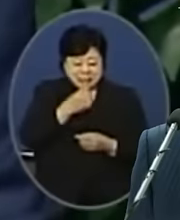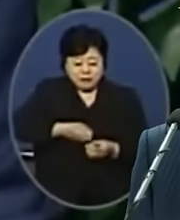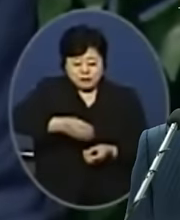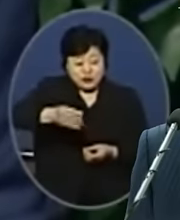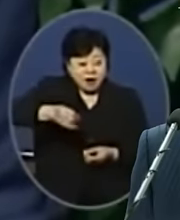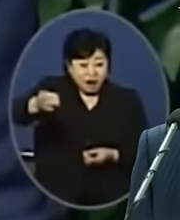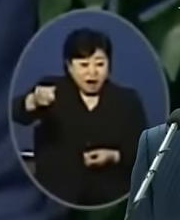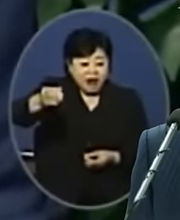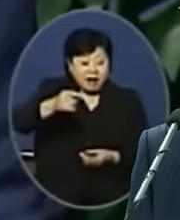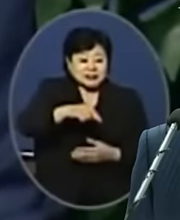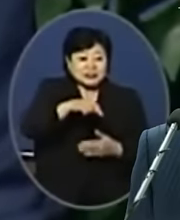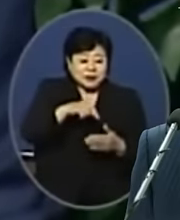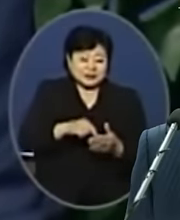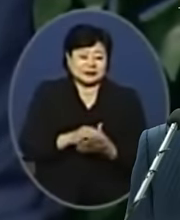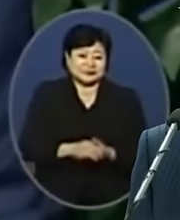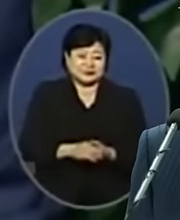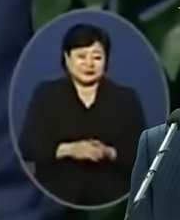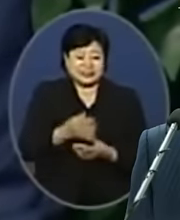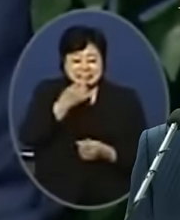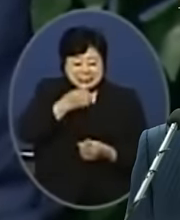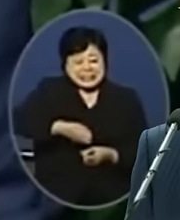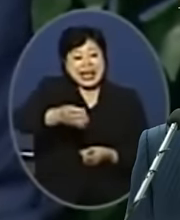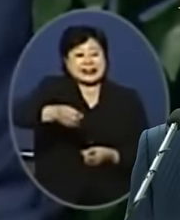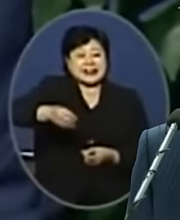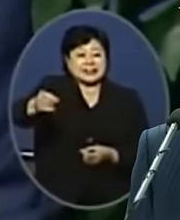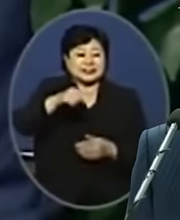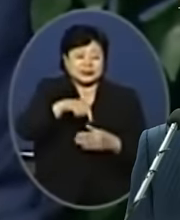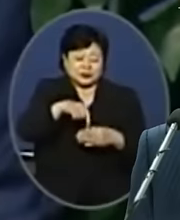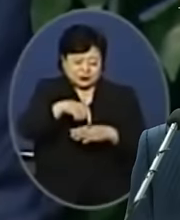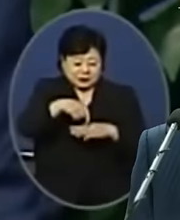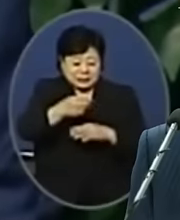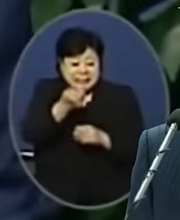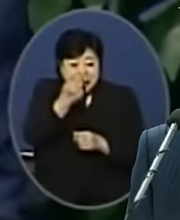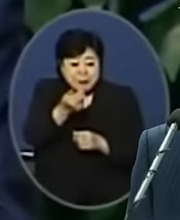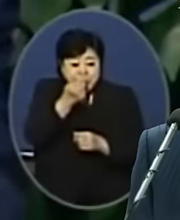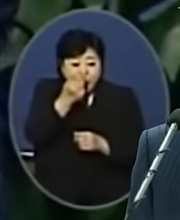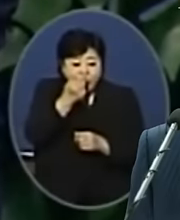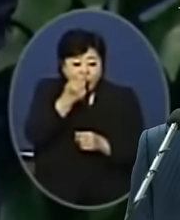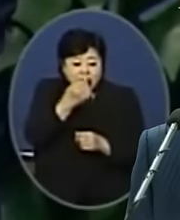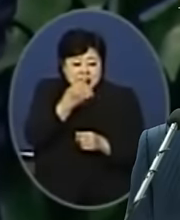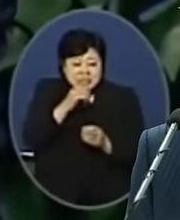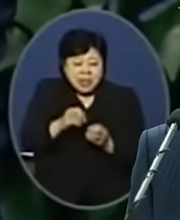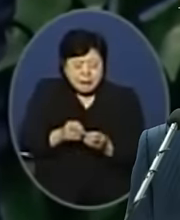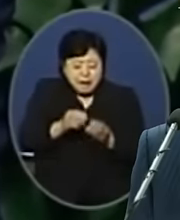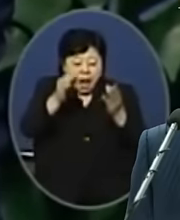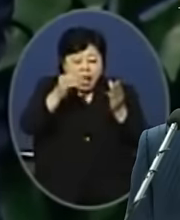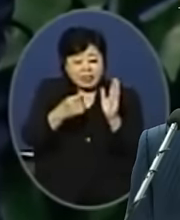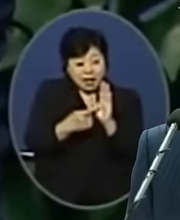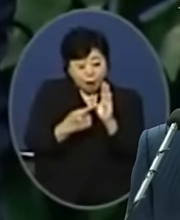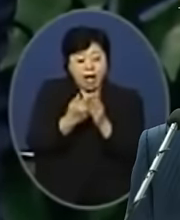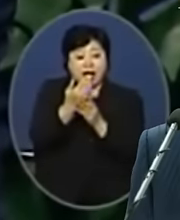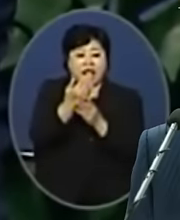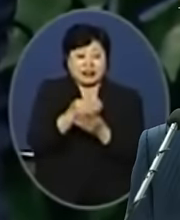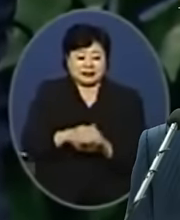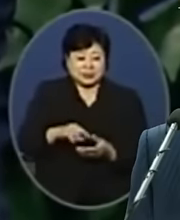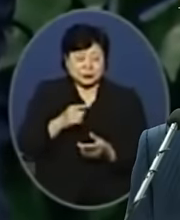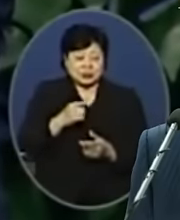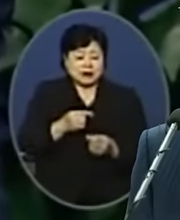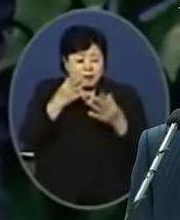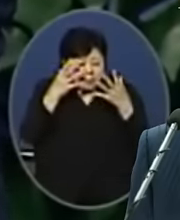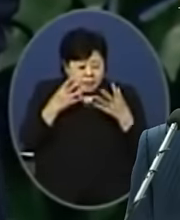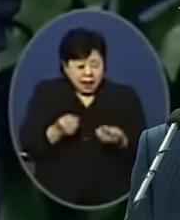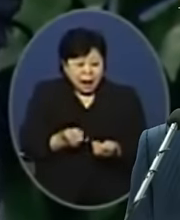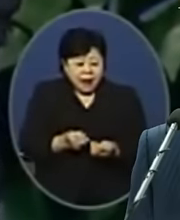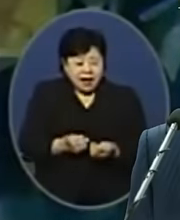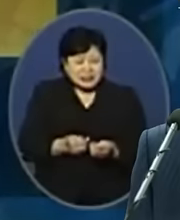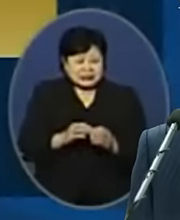않습니까? 그러면 그 씨앗 속에 있는 생명이 씨앗을 터뜨리고 나옵니다. 자기보다 수백 배